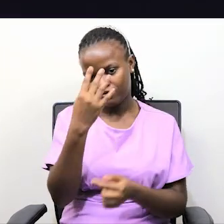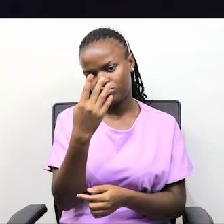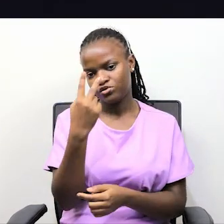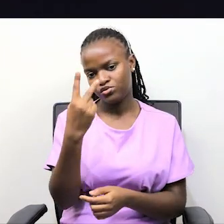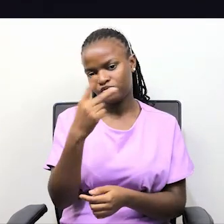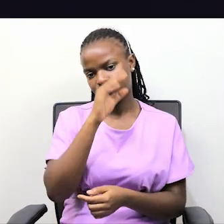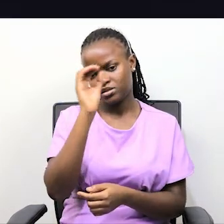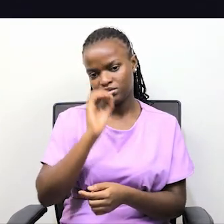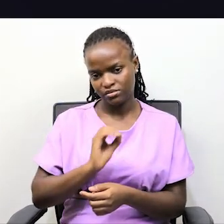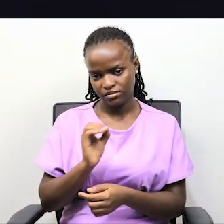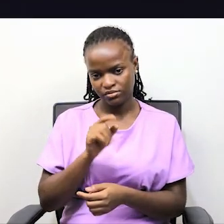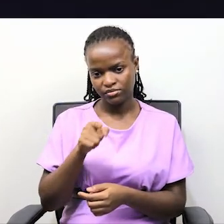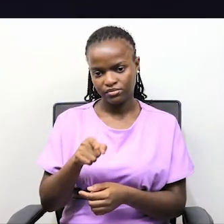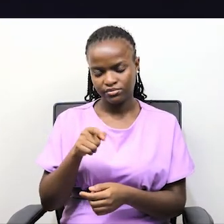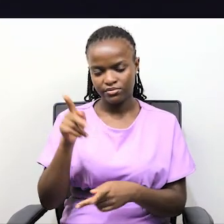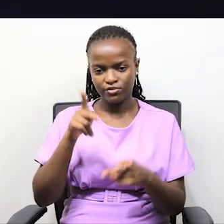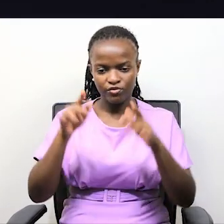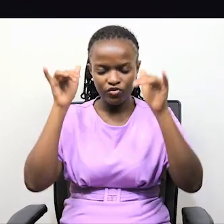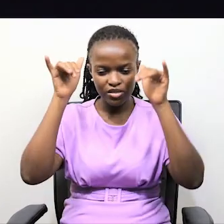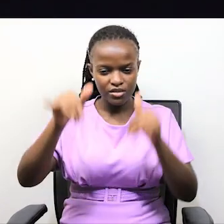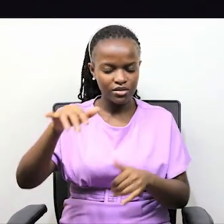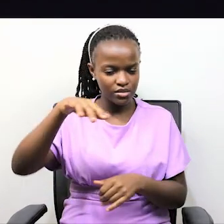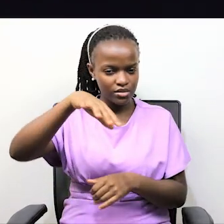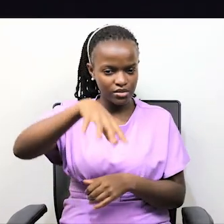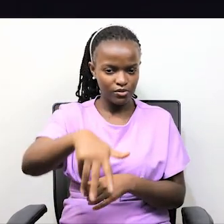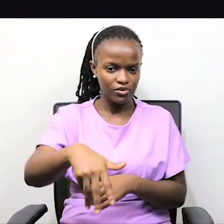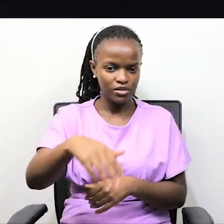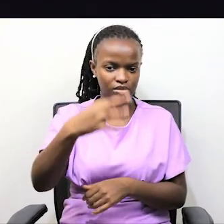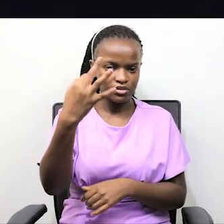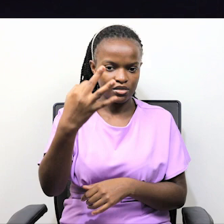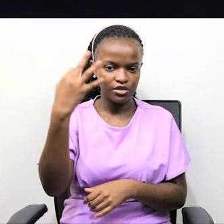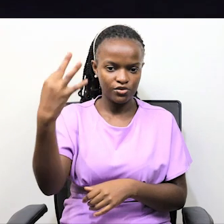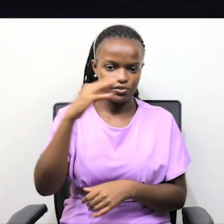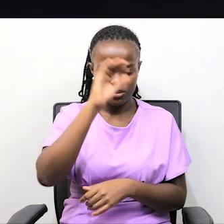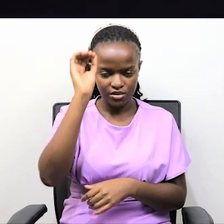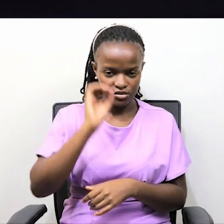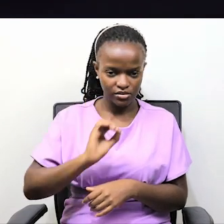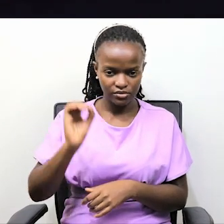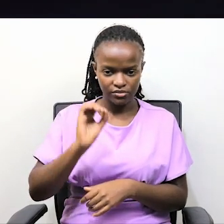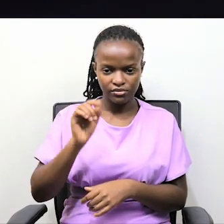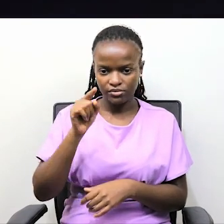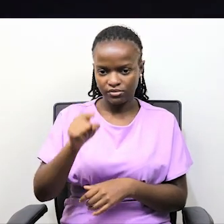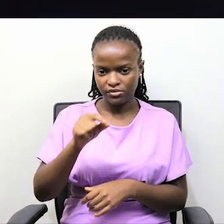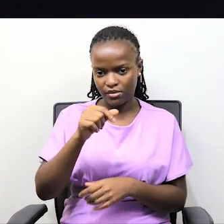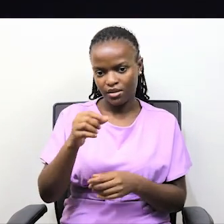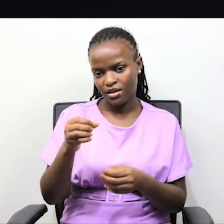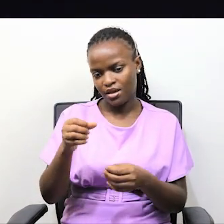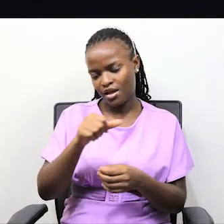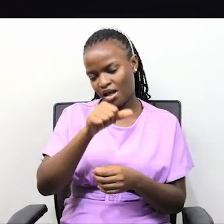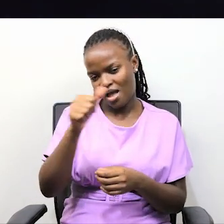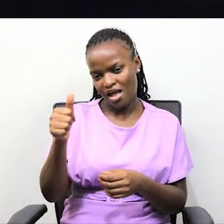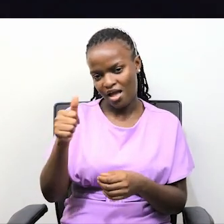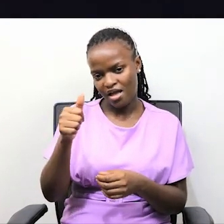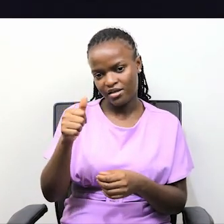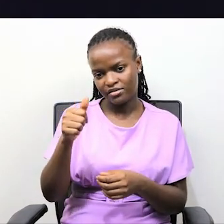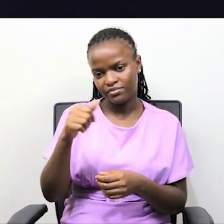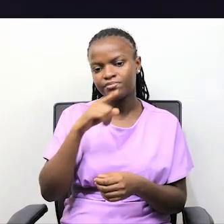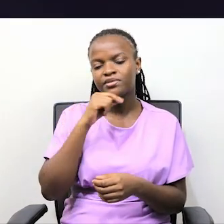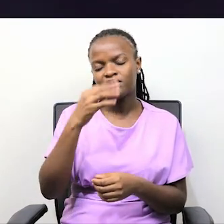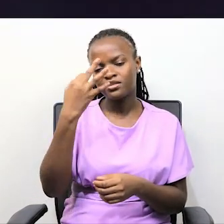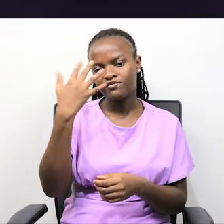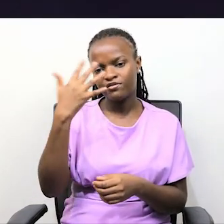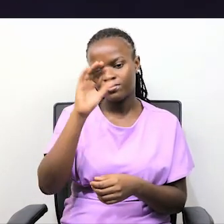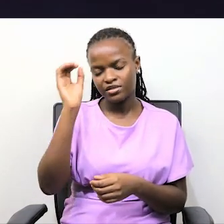42% des habitants des zones rurales, 33% des hommes, 35% et des